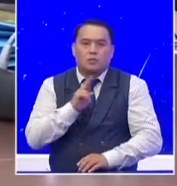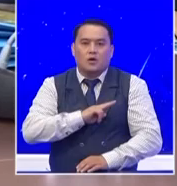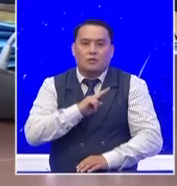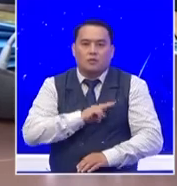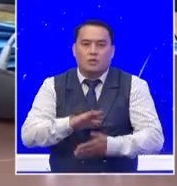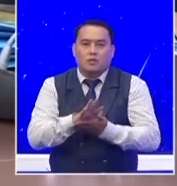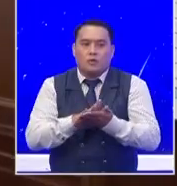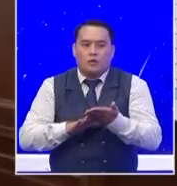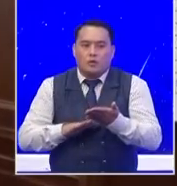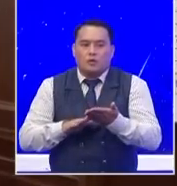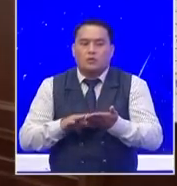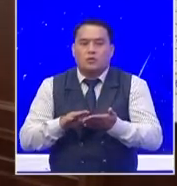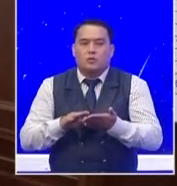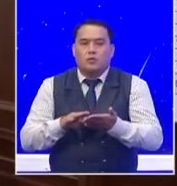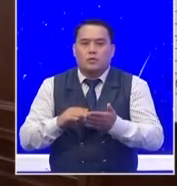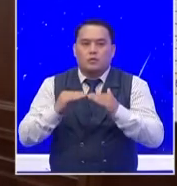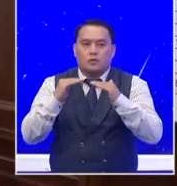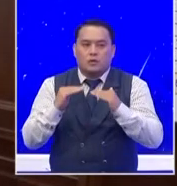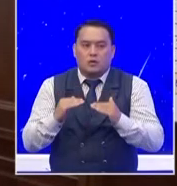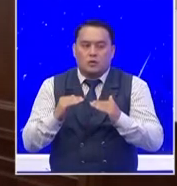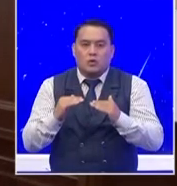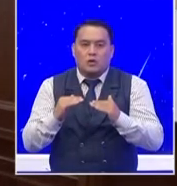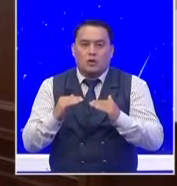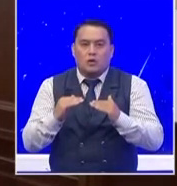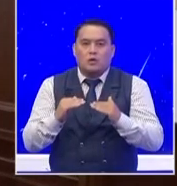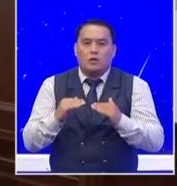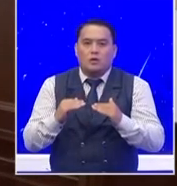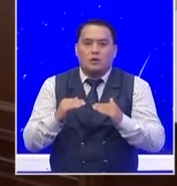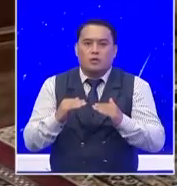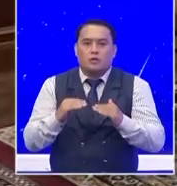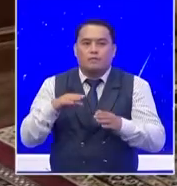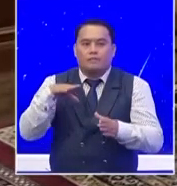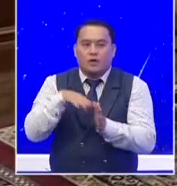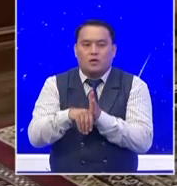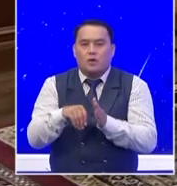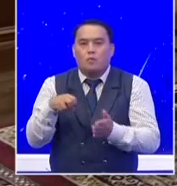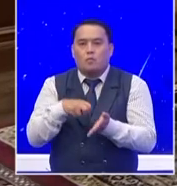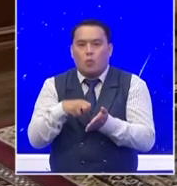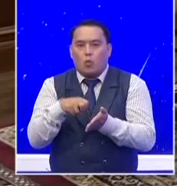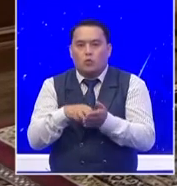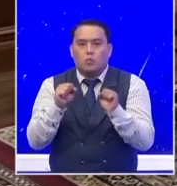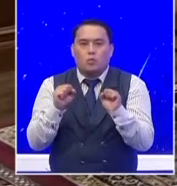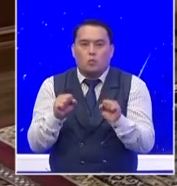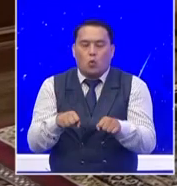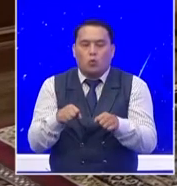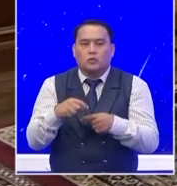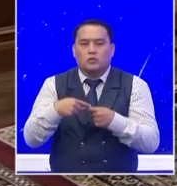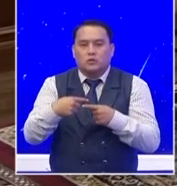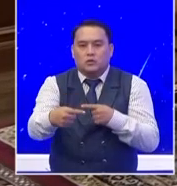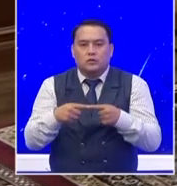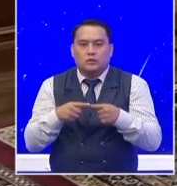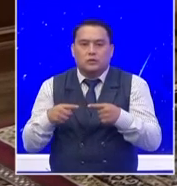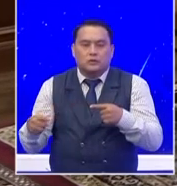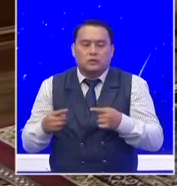Сатуякова, возросла заболеваемость среди пенсионеров. Во время получения пенсии в отделениях Казпочты плохо соблюдаются санитарные